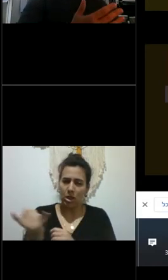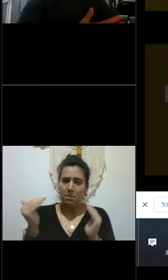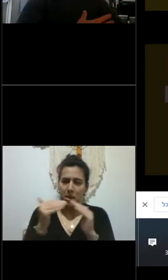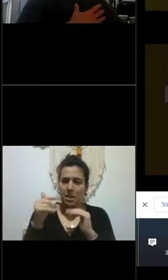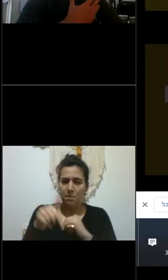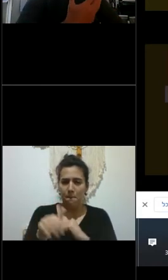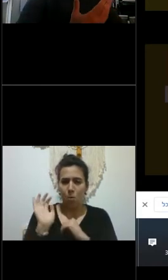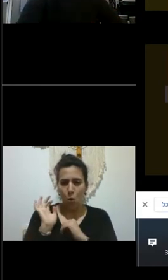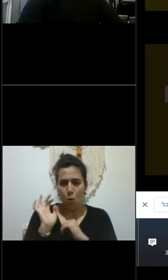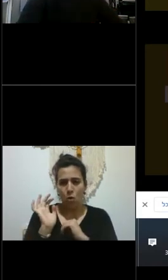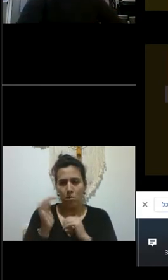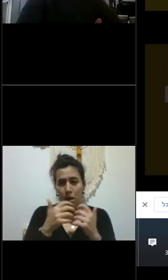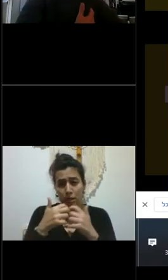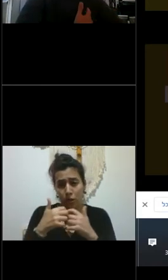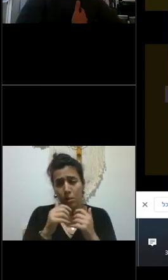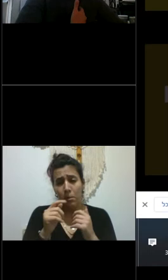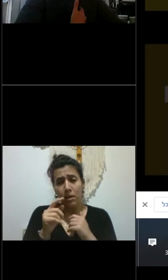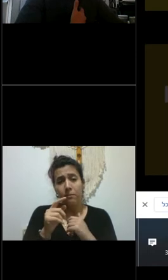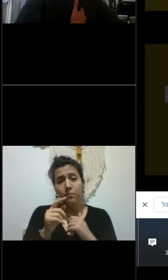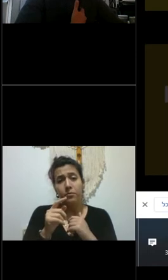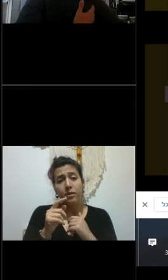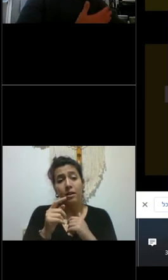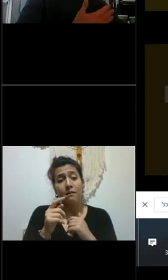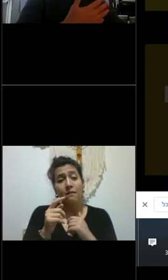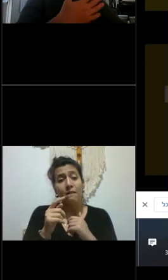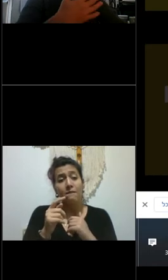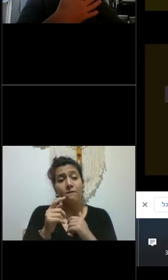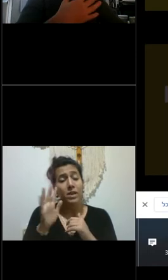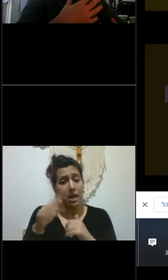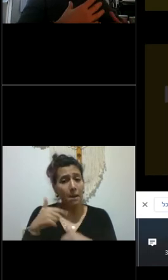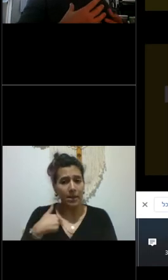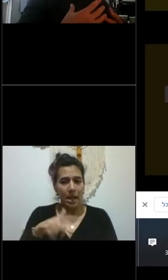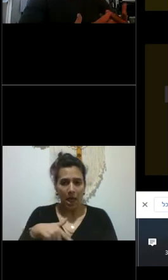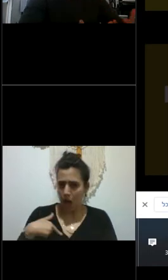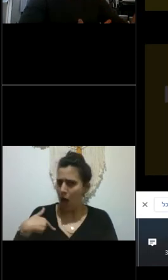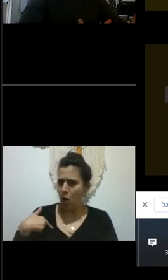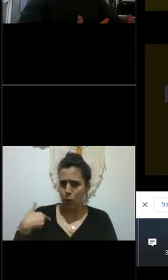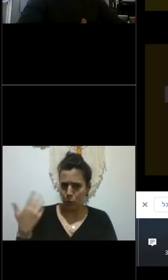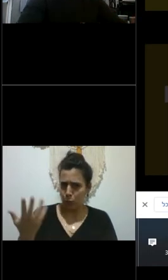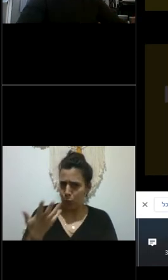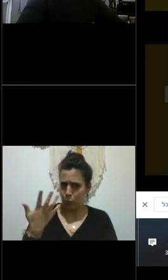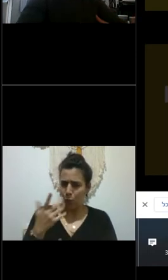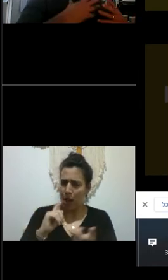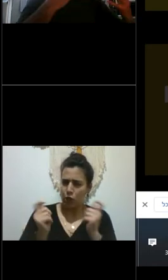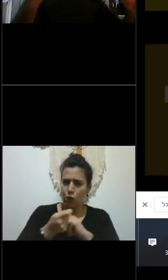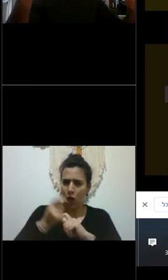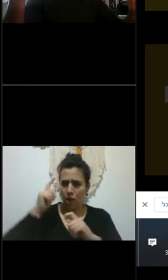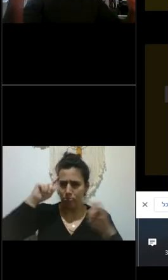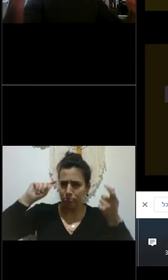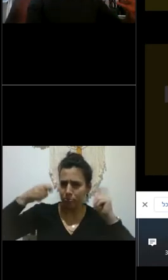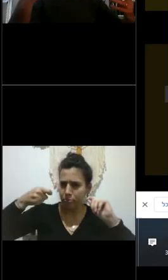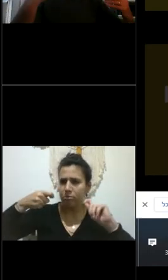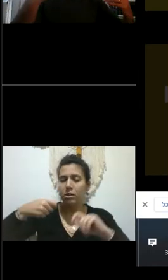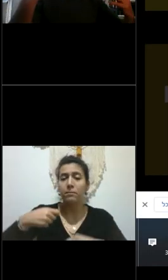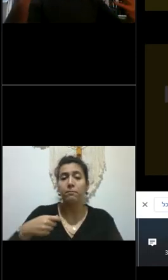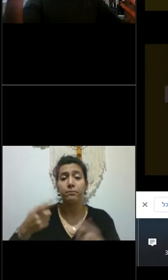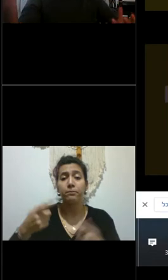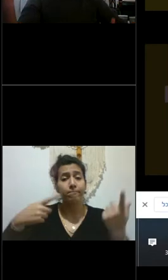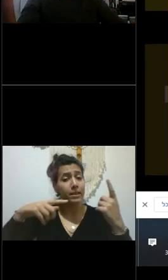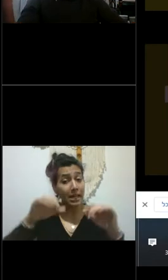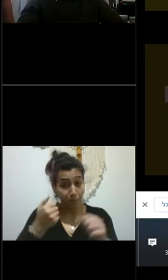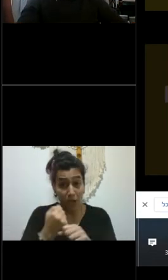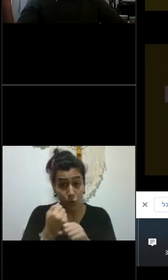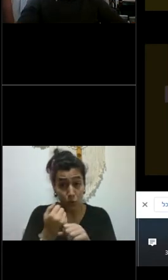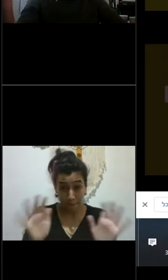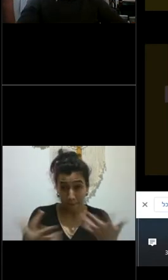וככל שתעשו ונעשה את ההסבה הזאת יותר מוקדם, וגם לי לקח המון זמן, זה אתם פשוט, אתם תפתחו לעצמכם עולם שאתם לא